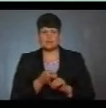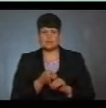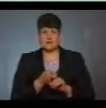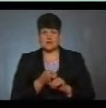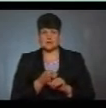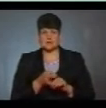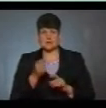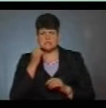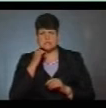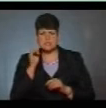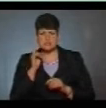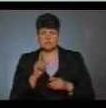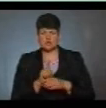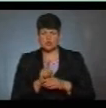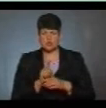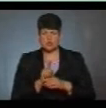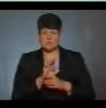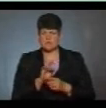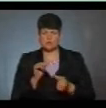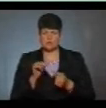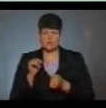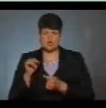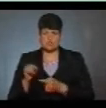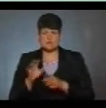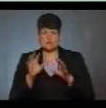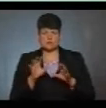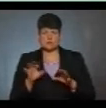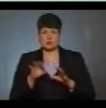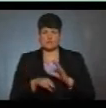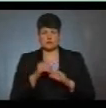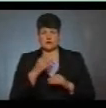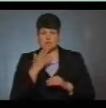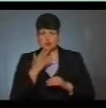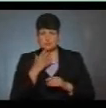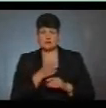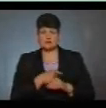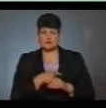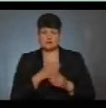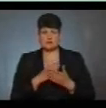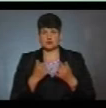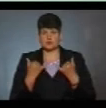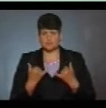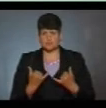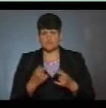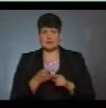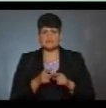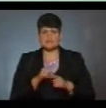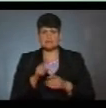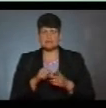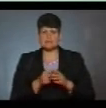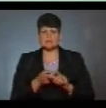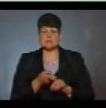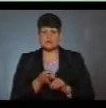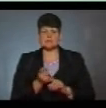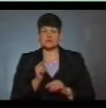певними застарілими нормами та неузгодженостями закону про вибори народних депутатів, які існують на сьогодні. Ці питання пов'язані в